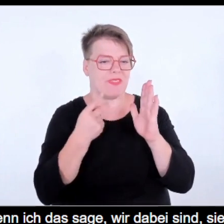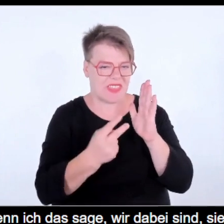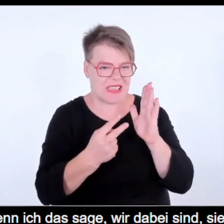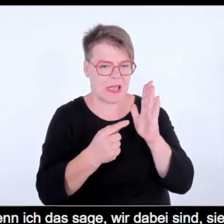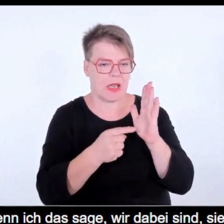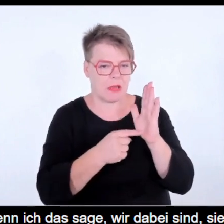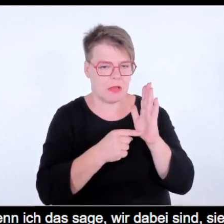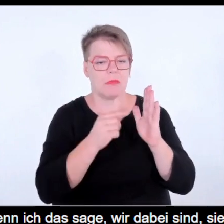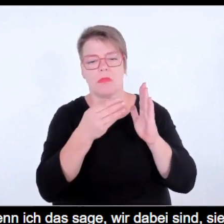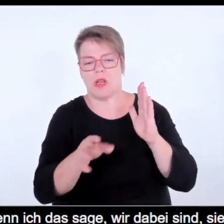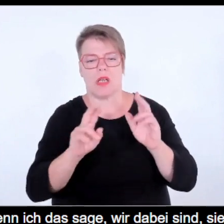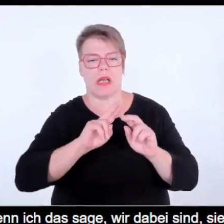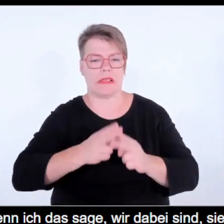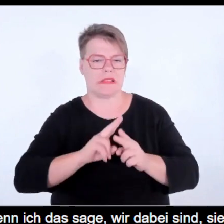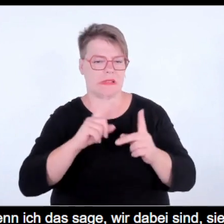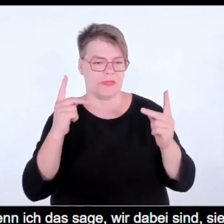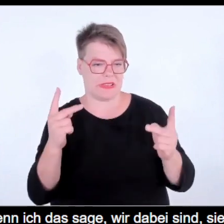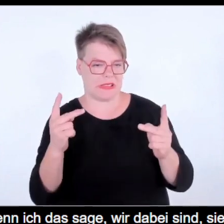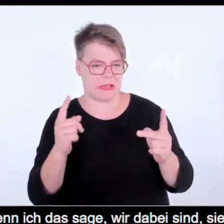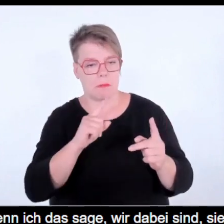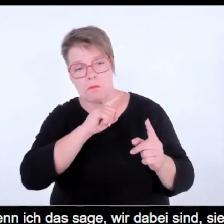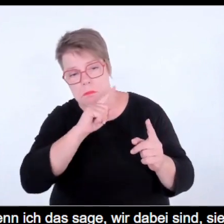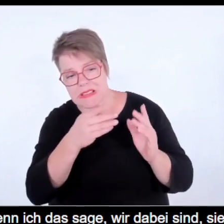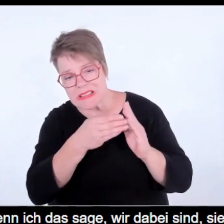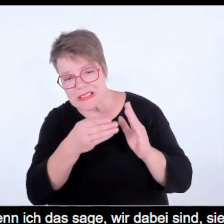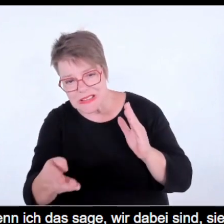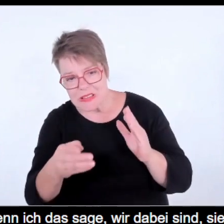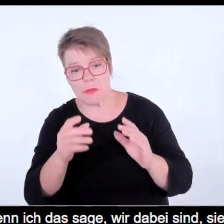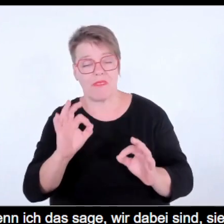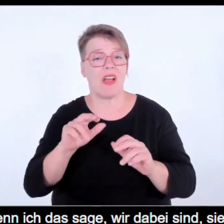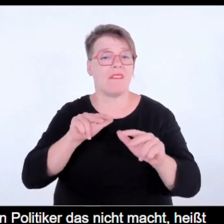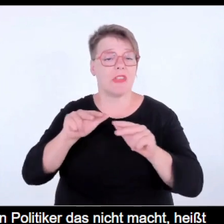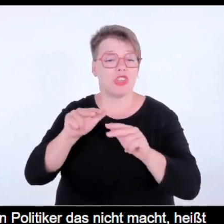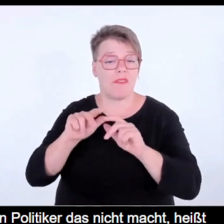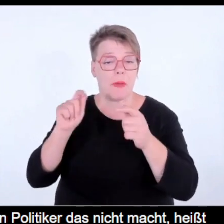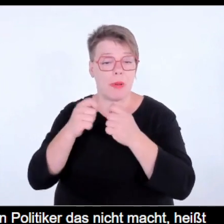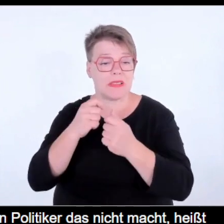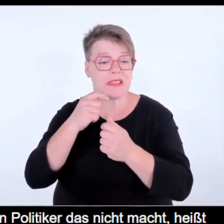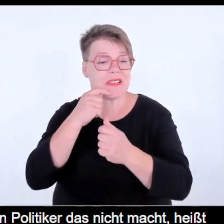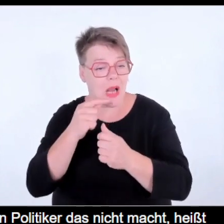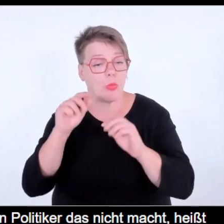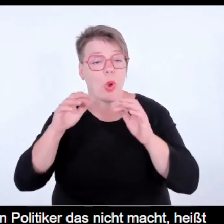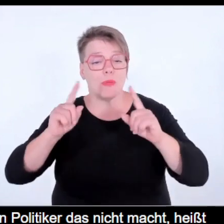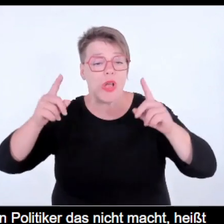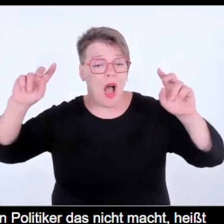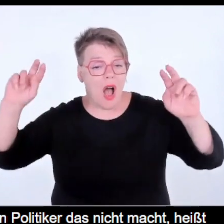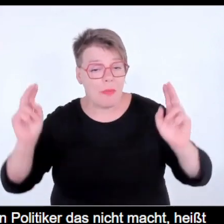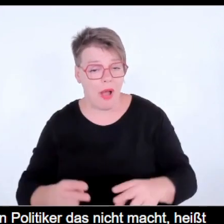glaube ich, ein größerer Prozess. Und dann geht auch nicht dieses Hauruck auf einmal. Also alle, die das versprechen, kommen immer wieder zum gleichen Ergebnis.